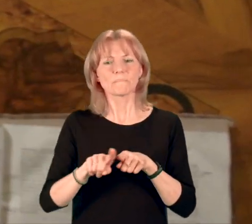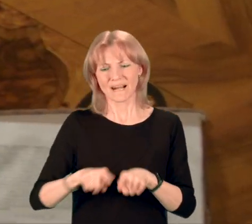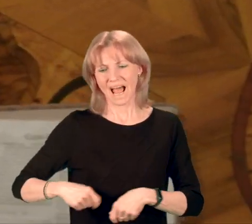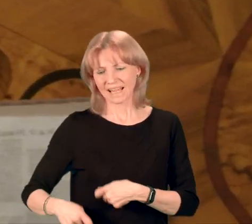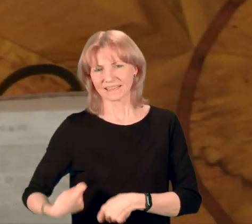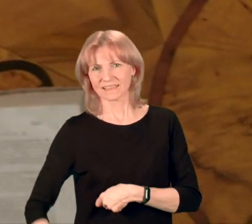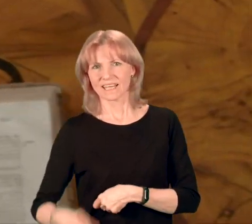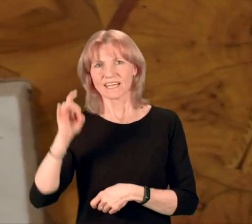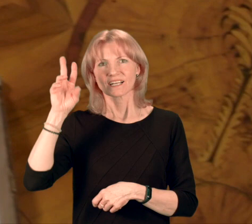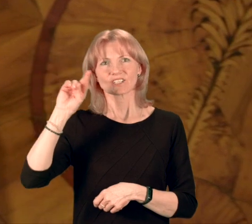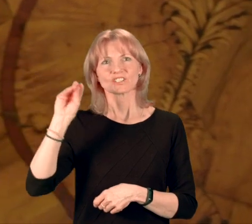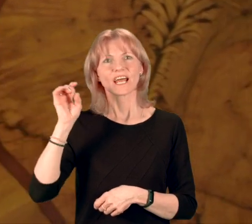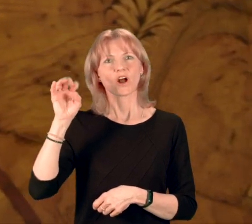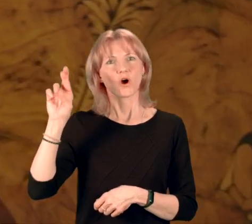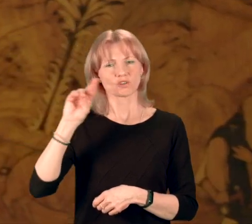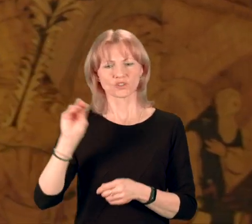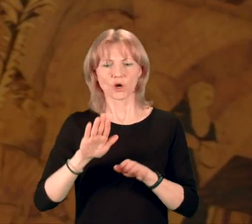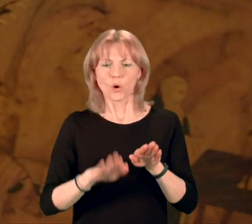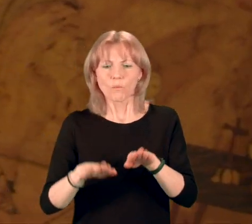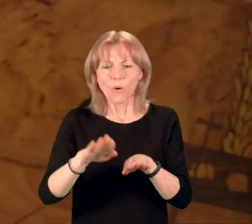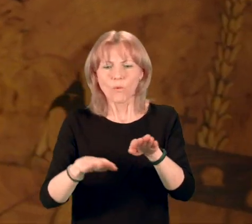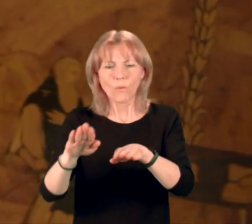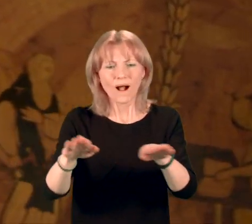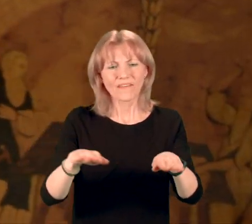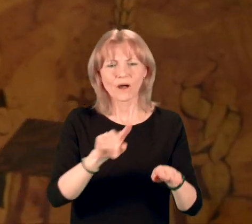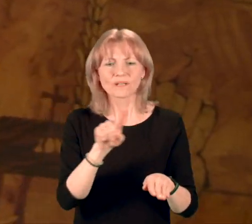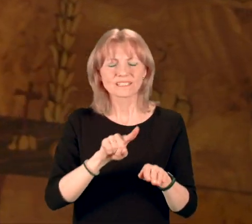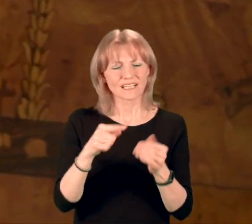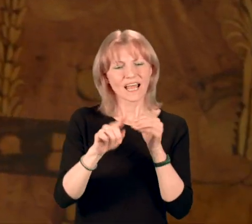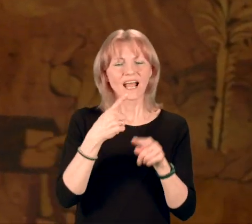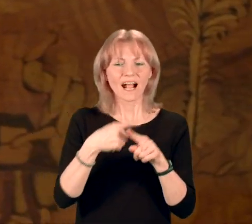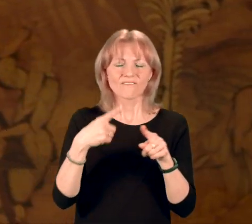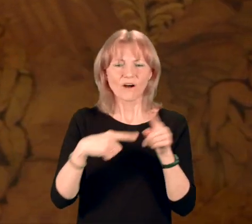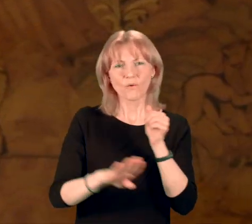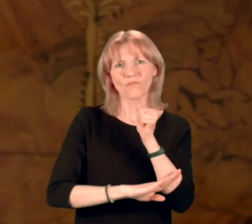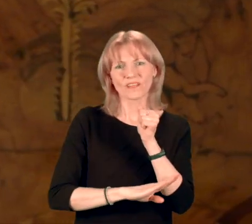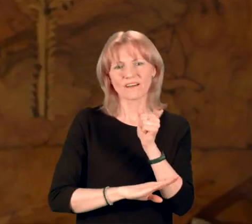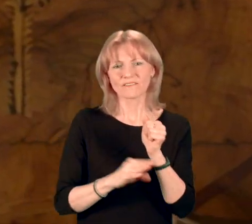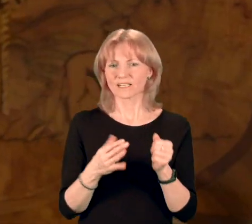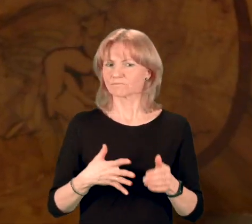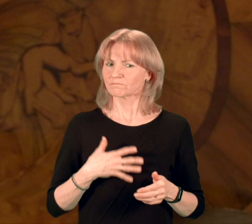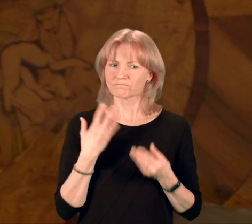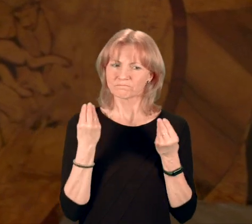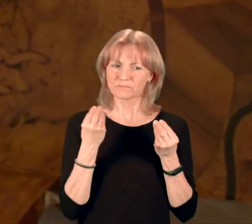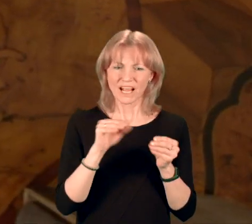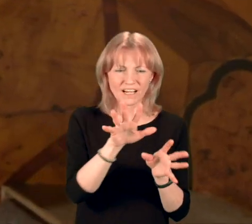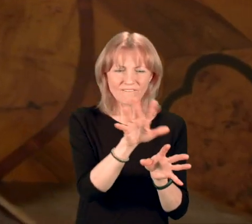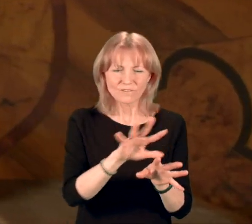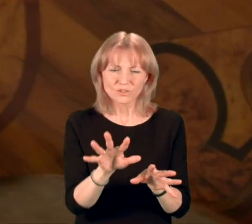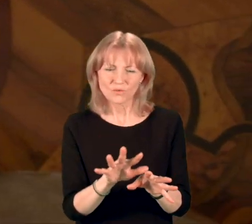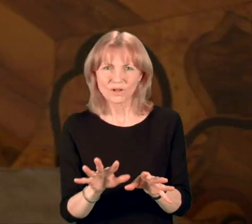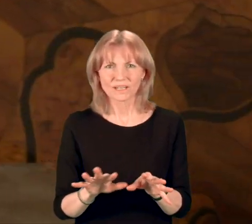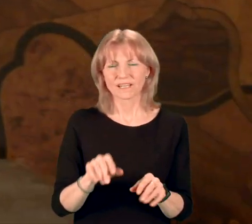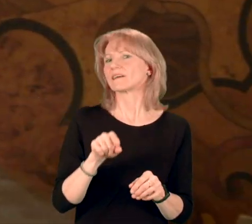kawałków drewna, wcześniej odpowiednio wypreparowanych, niezwykłe wzory. Ta budząca po dziś dzień uznanie i podziw